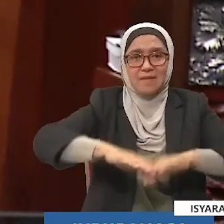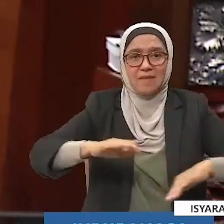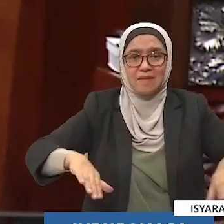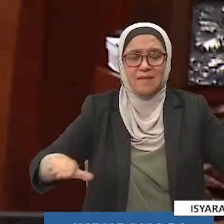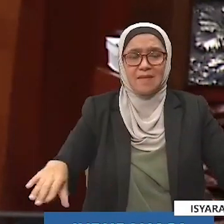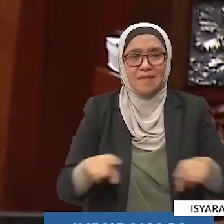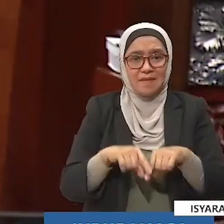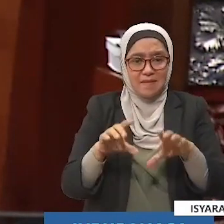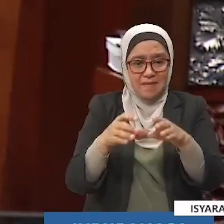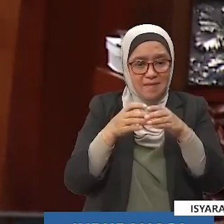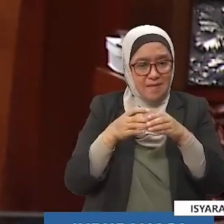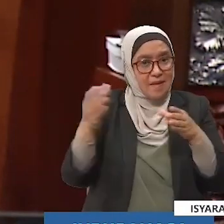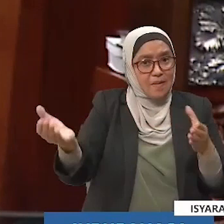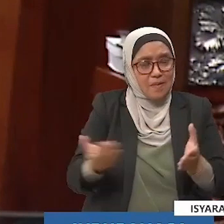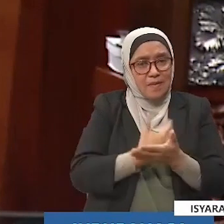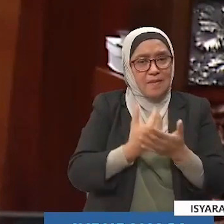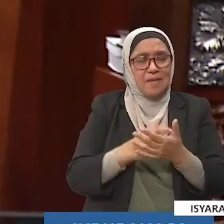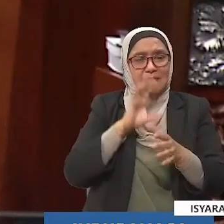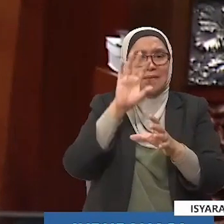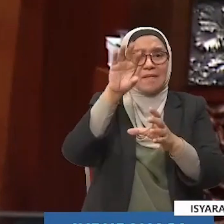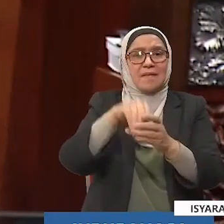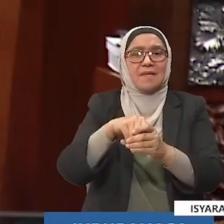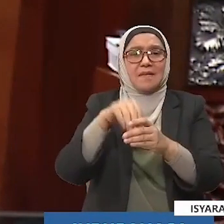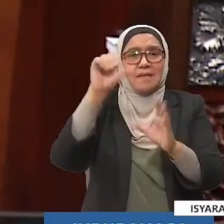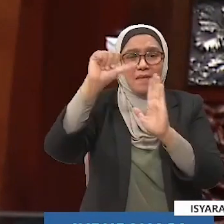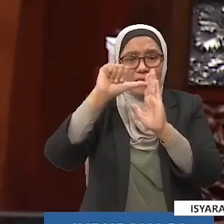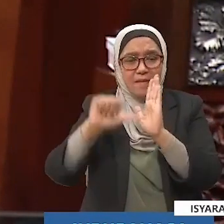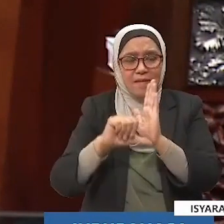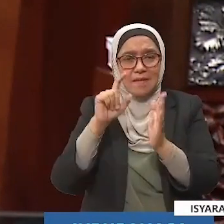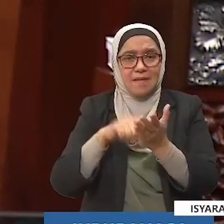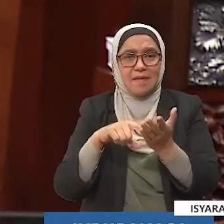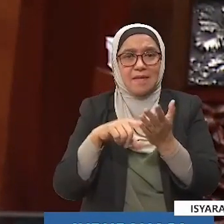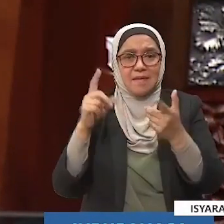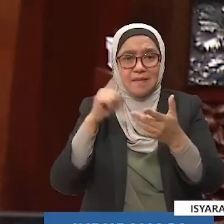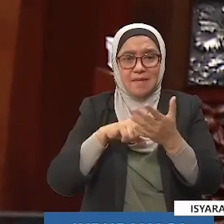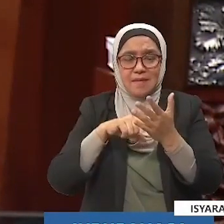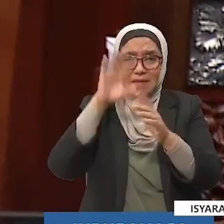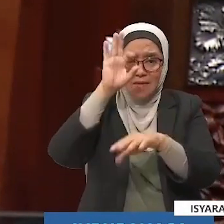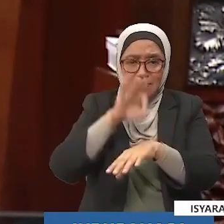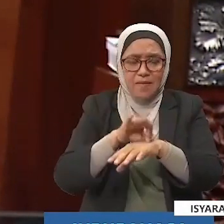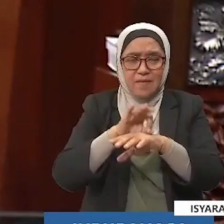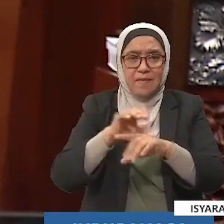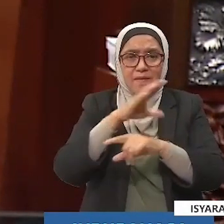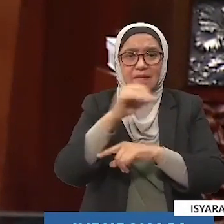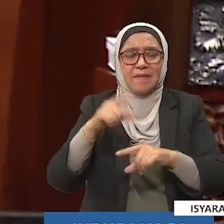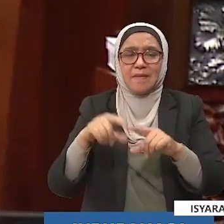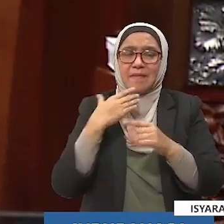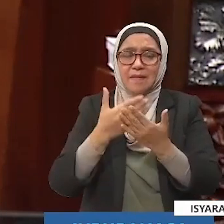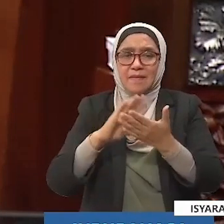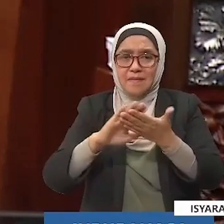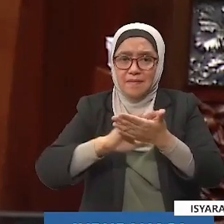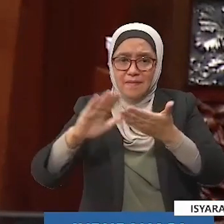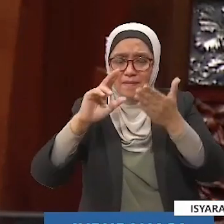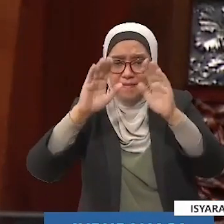kanak-kanak sebagai agensi baru yang melibatkan pindahan atau berkaitan bagi tujuan pusat dan fungsi berkaitan kanak-kanak dari ujian dan jabatan walau